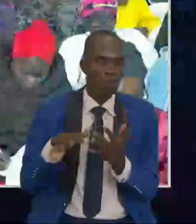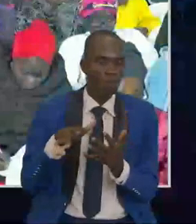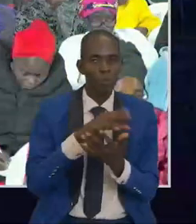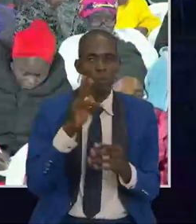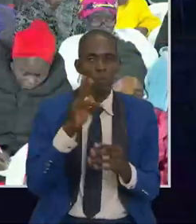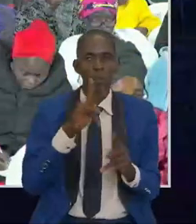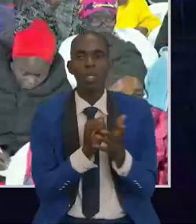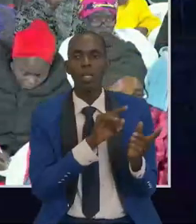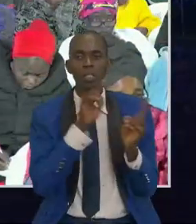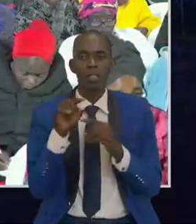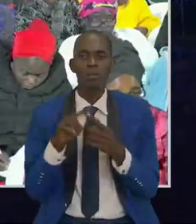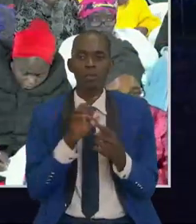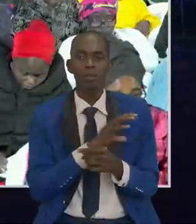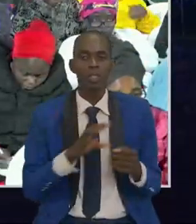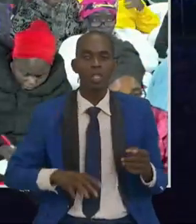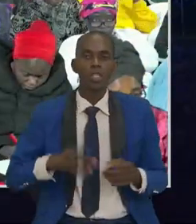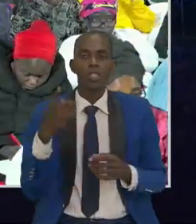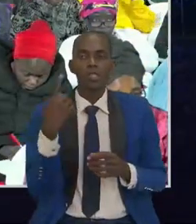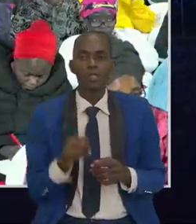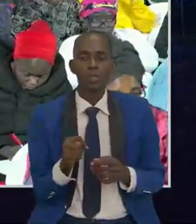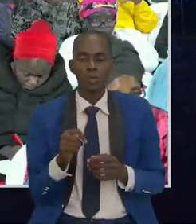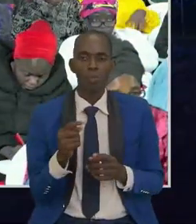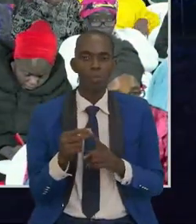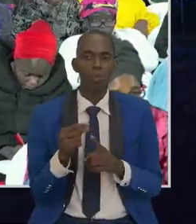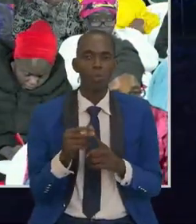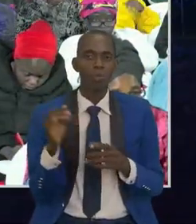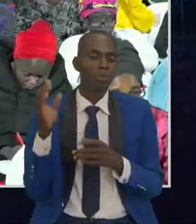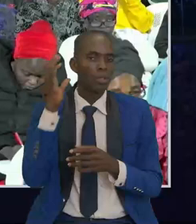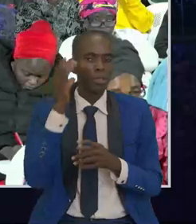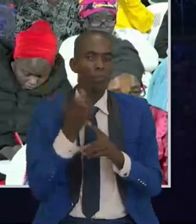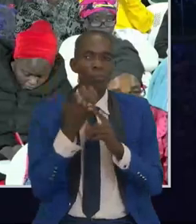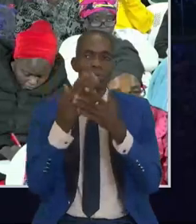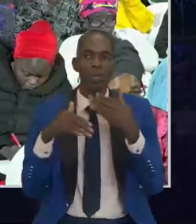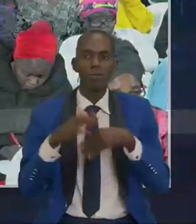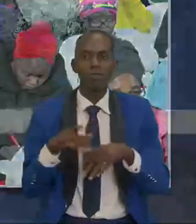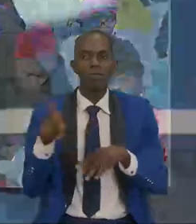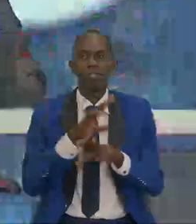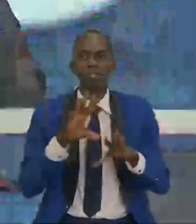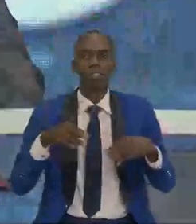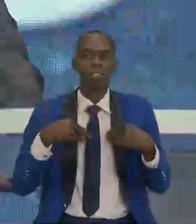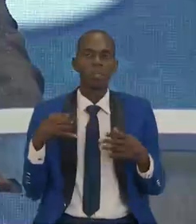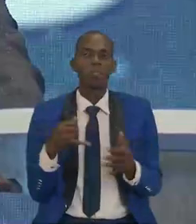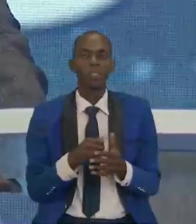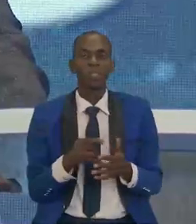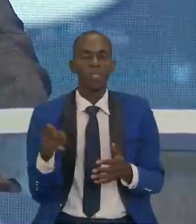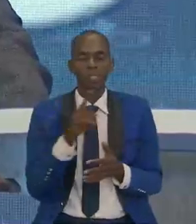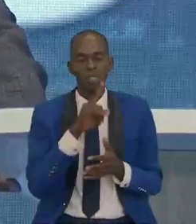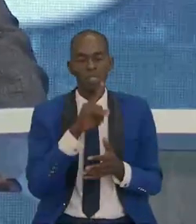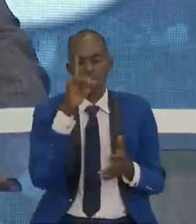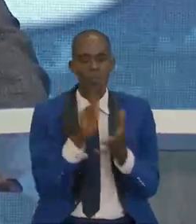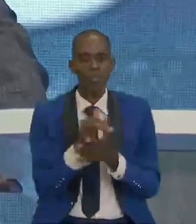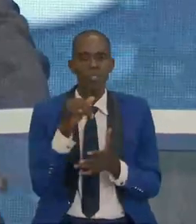venus à Christ, la parole qu'il a amenée du ciel, ils l'ont reçue. Ils y